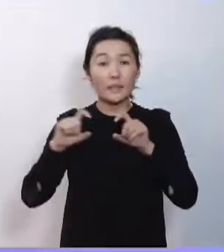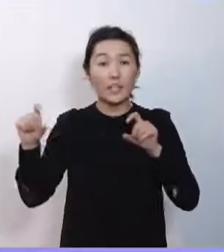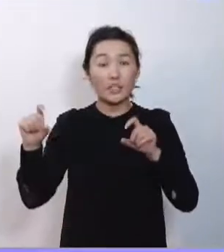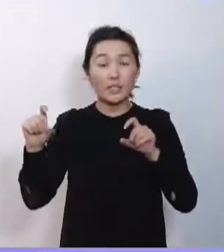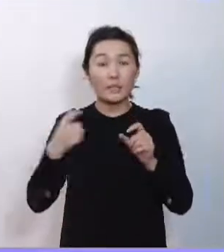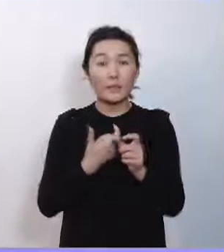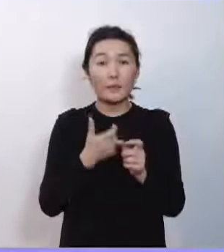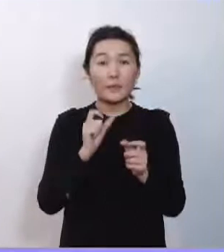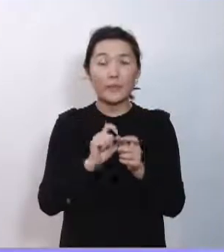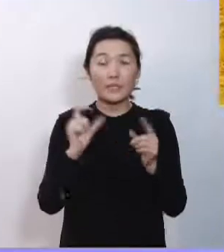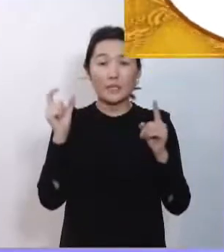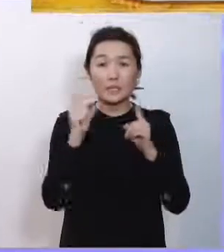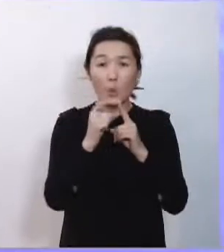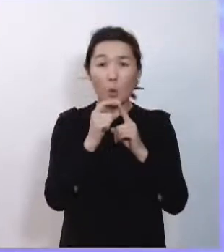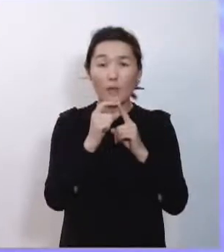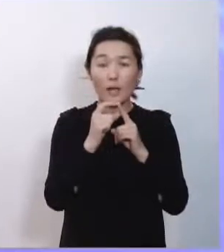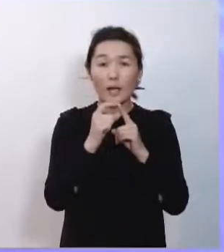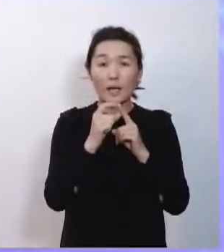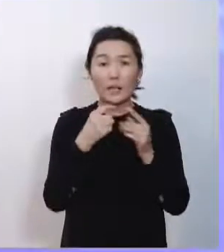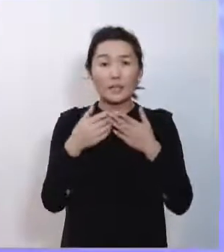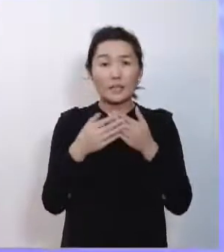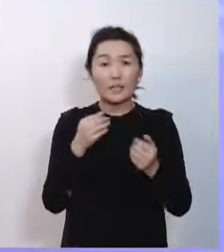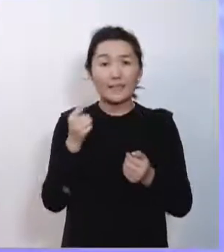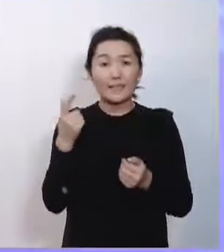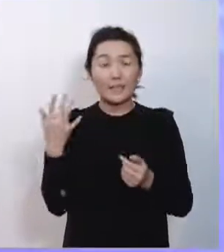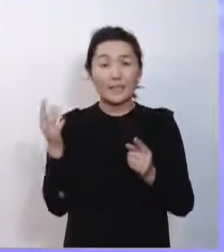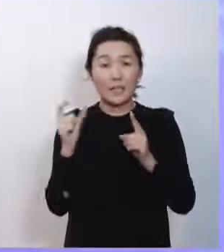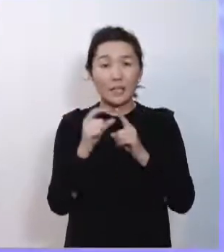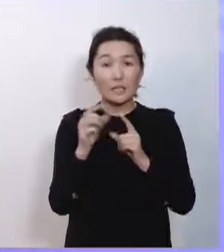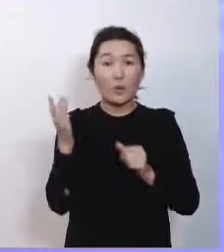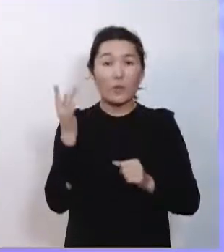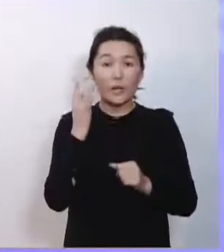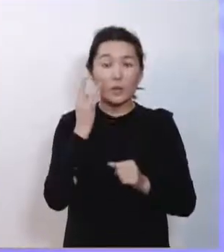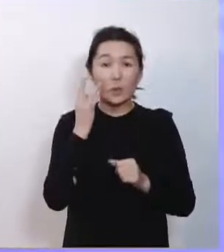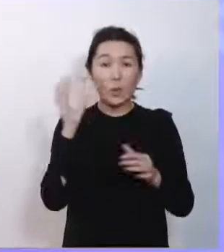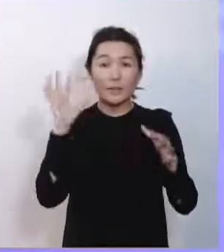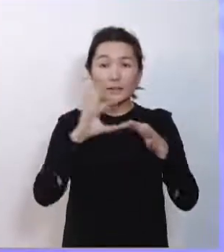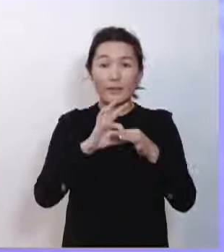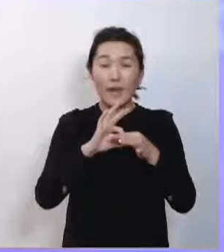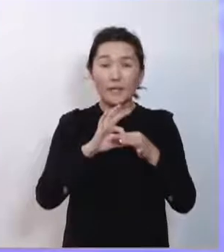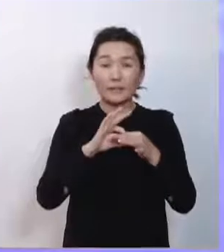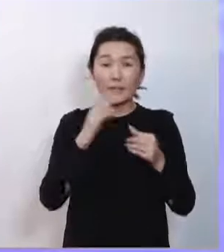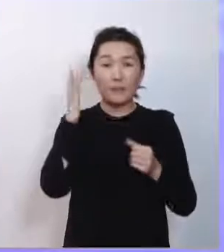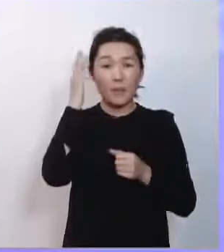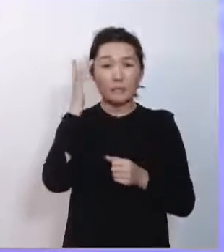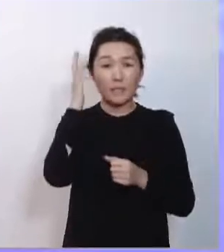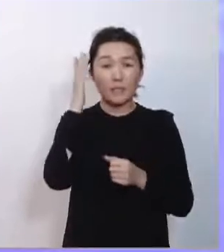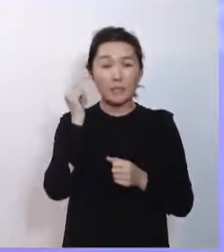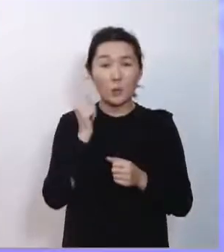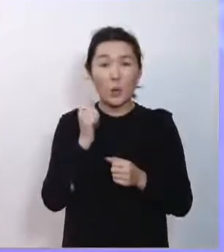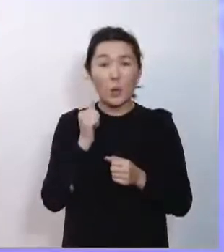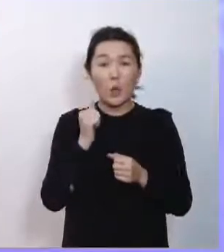Предложение – это слово или несколько слов, которые связаны по смыслу